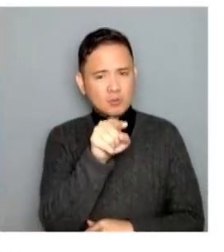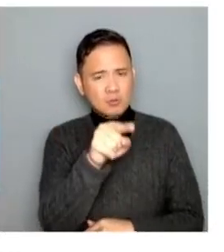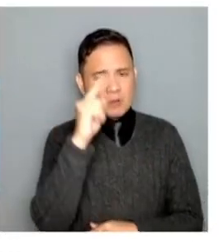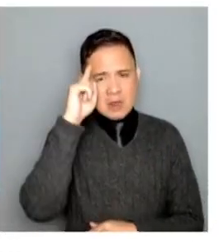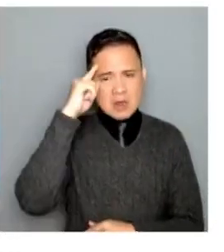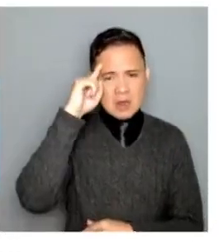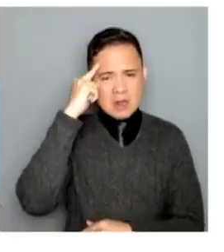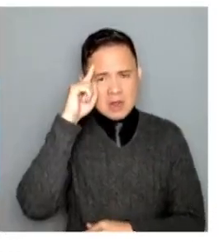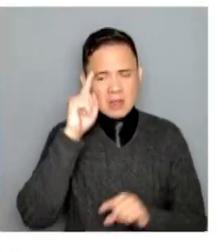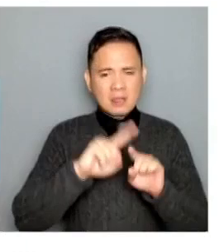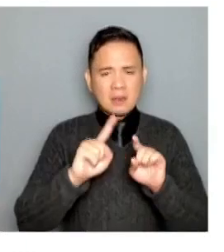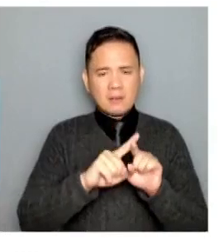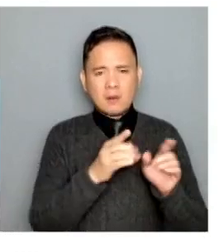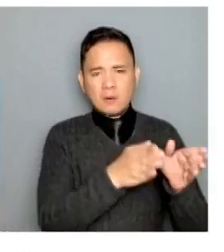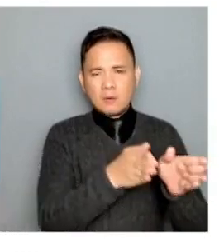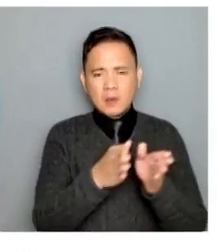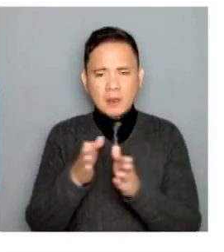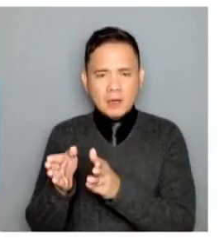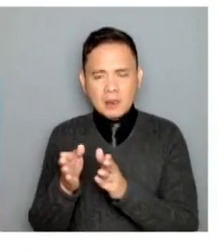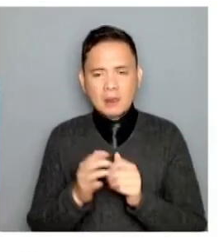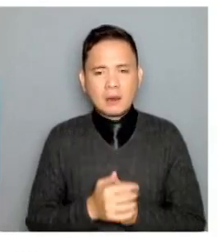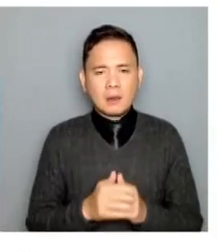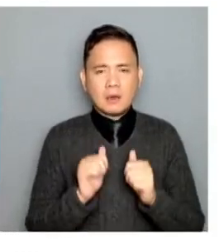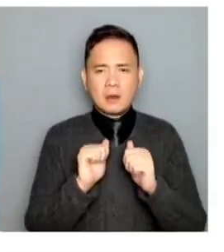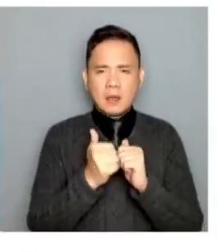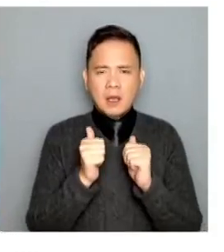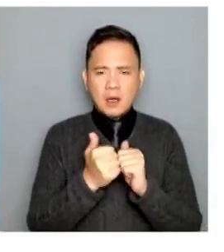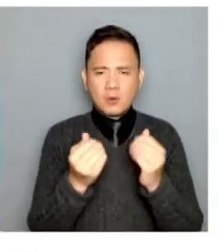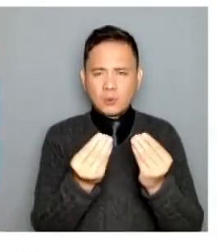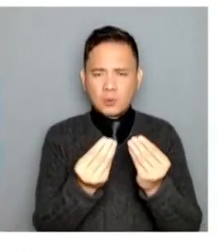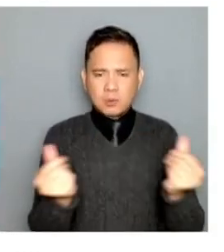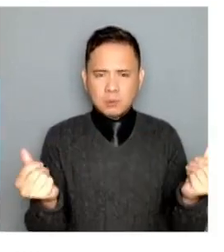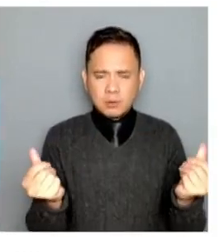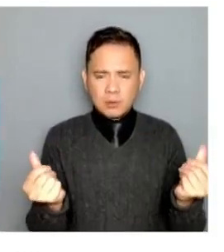paraan kung paano ito mabigyan ng solusyon.